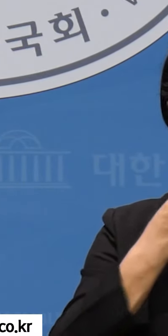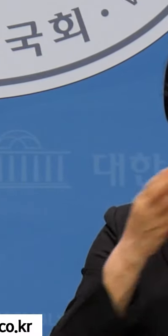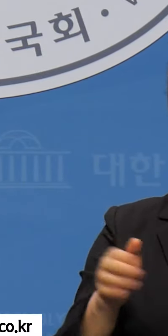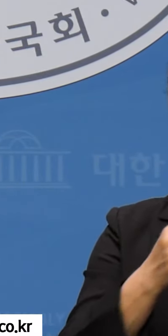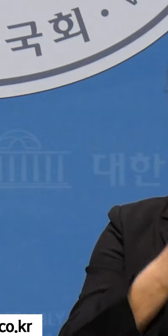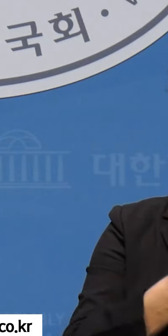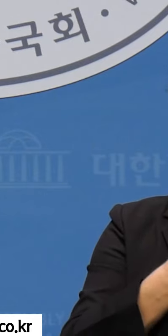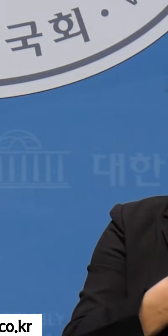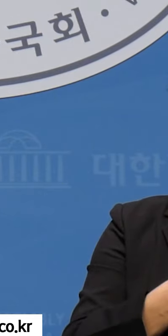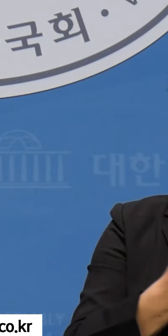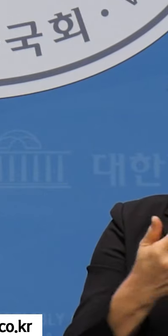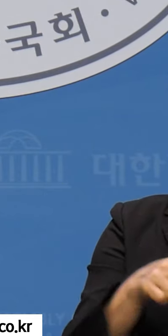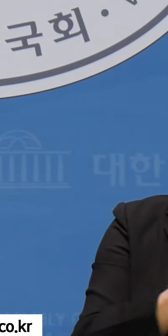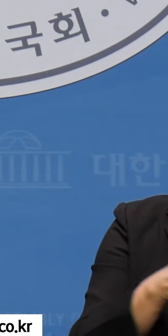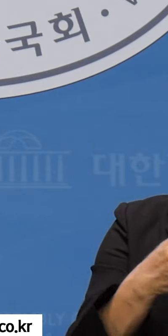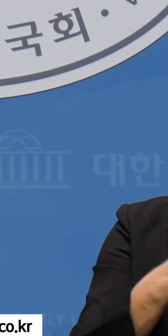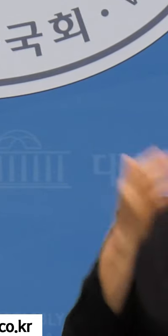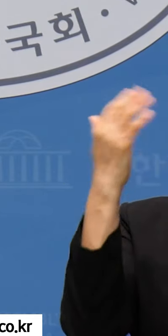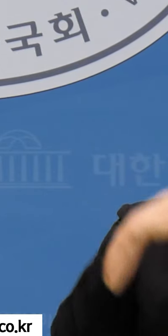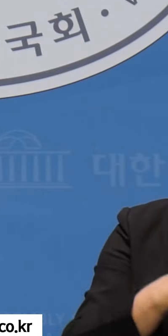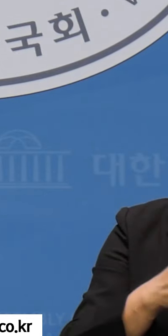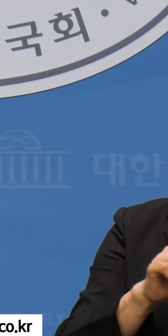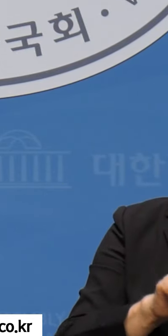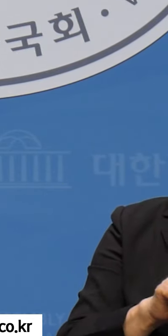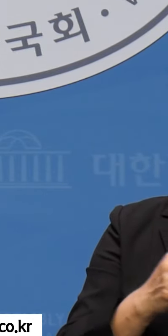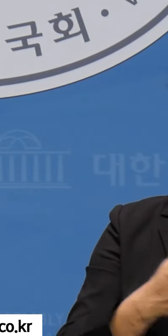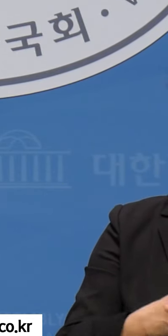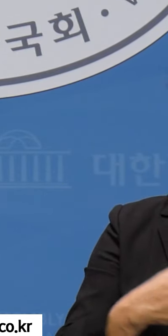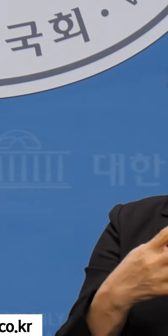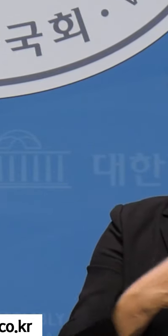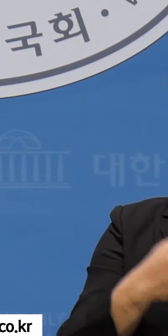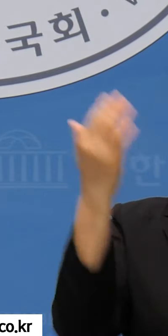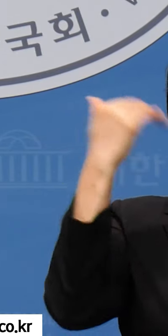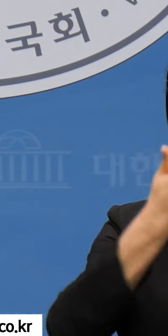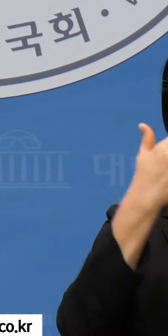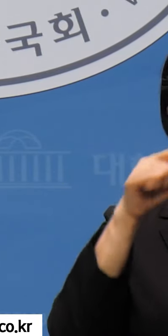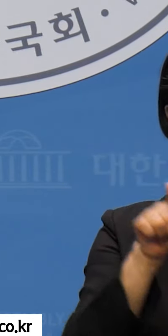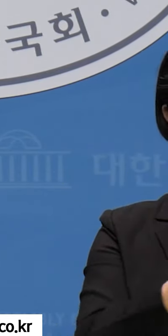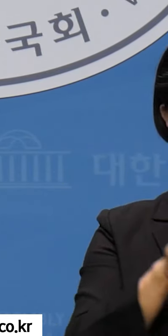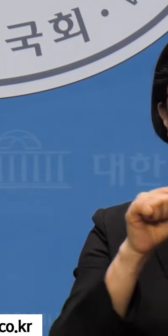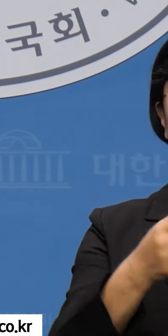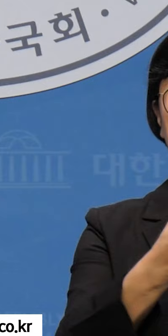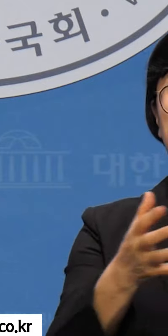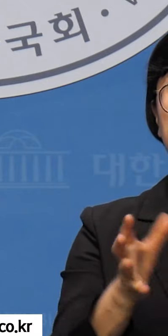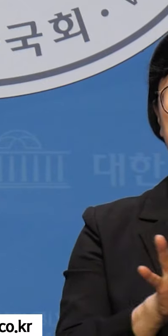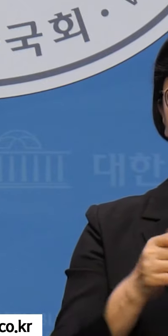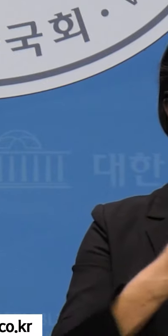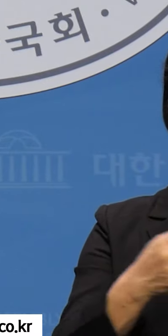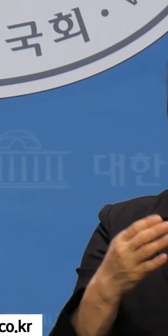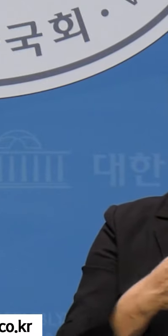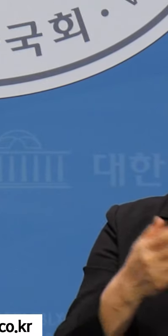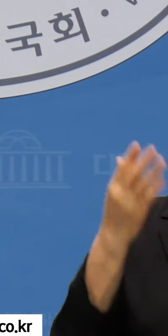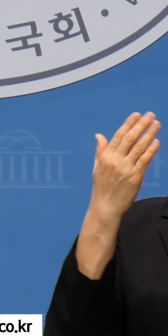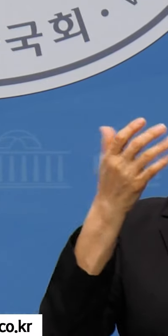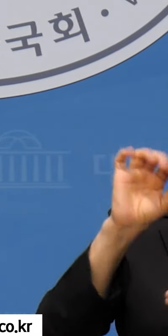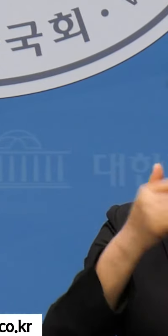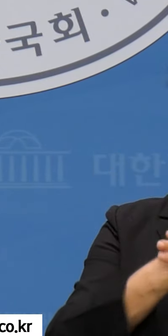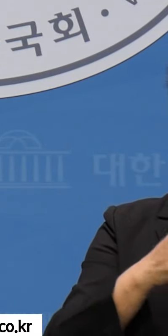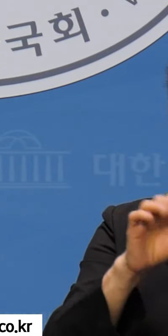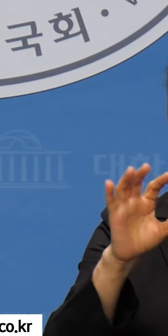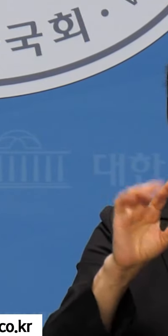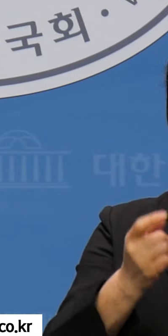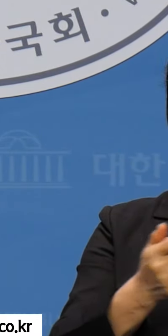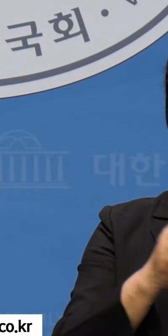만들기 도민연합 사단법인 한국교회 연합 사단법인 한국기독교 교단협의회 사단법인